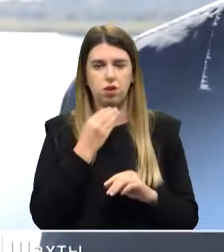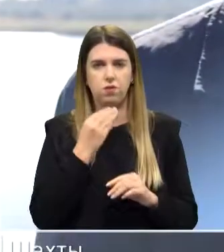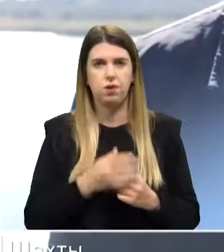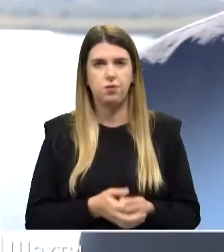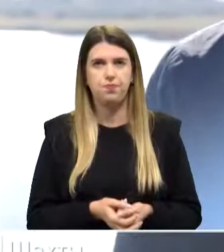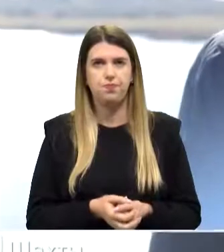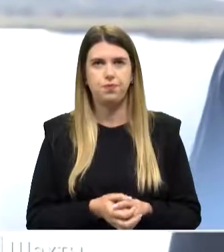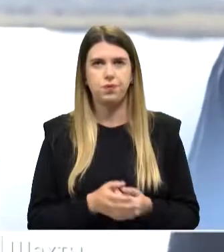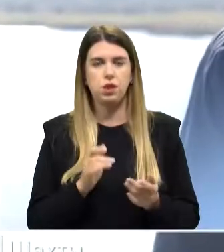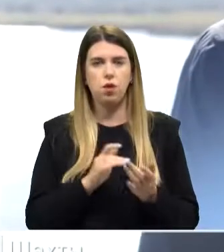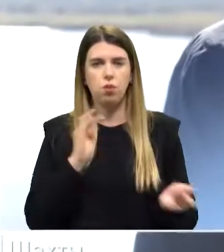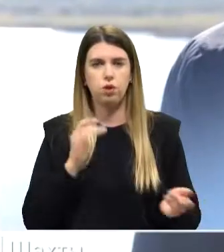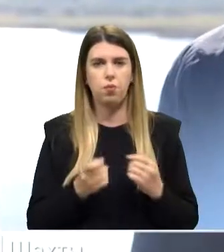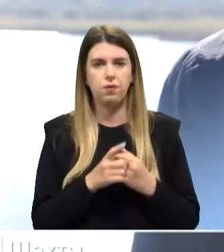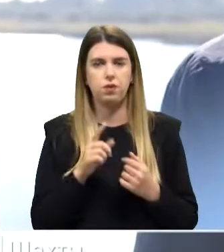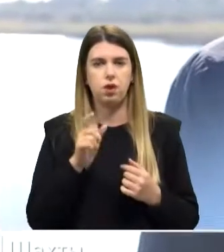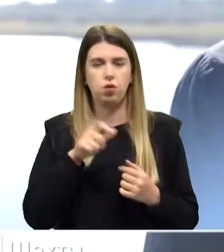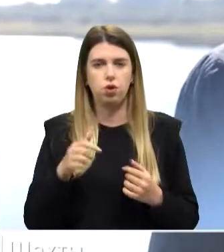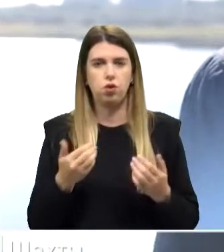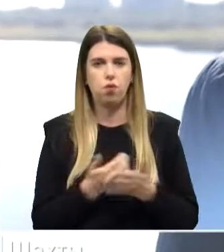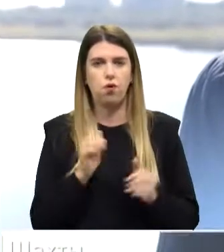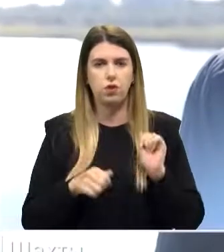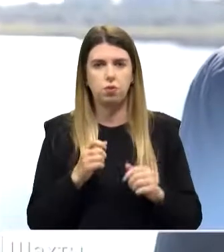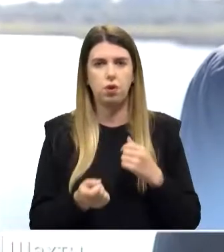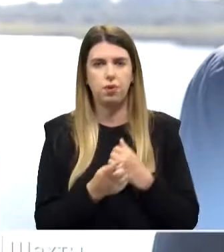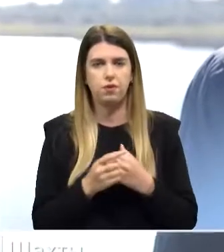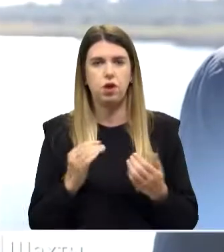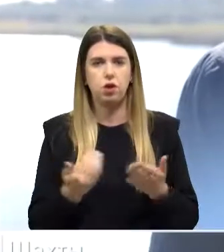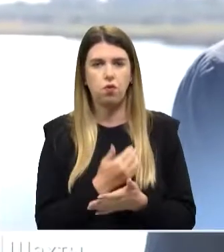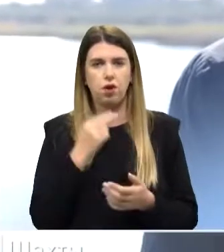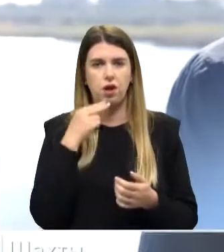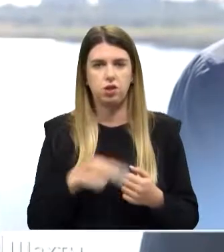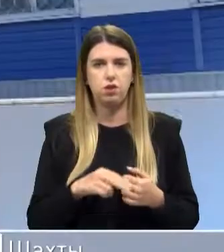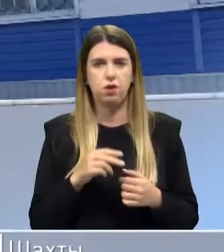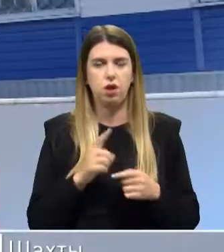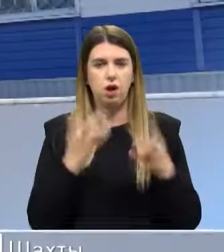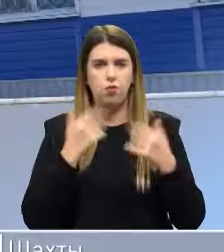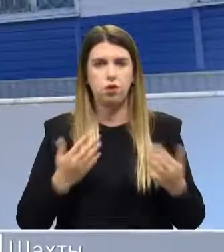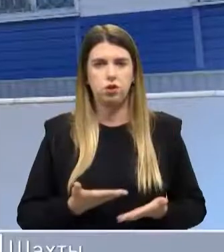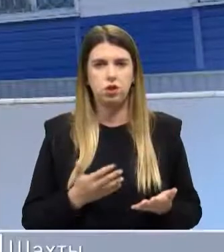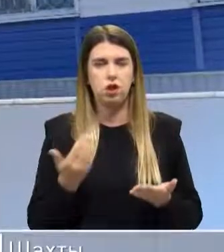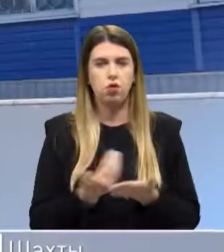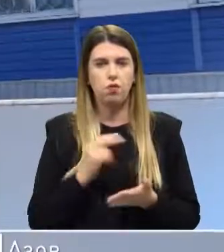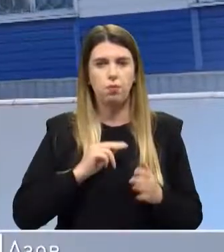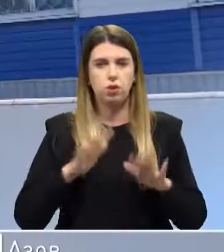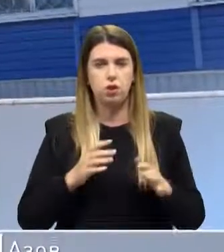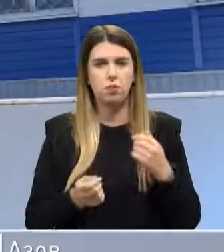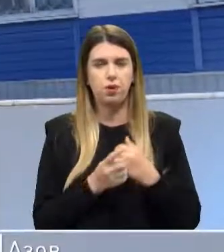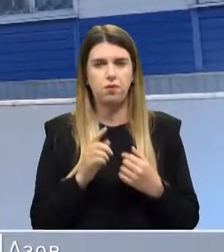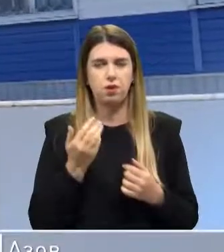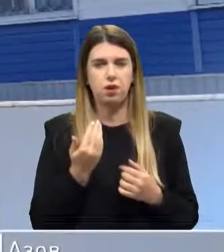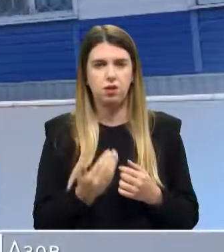не в том, что мост появился, а в том, что у людей появились новые возможности и новое качество, комфорт жизни. А новые рабочие места появятся